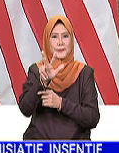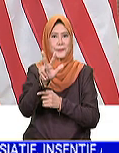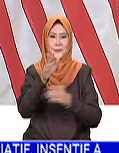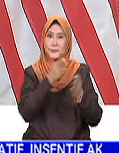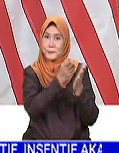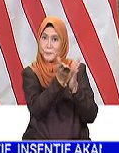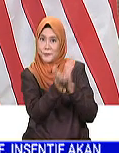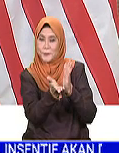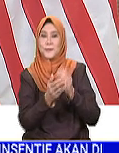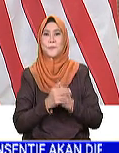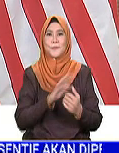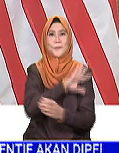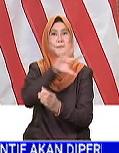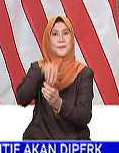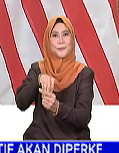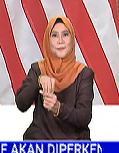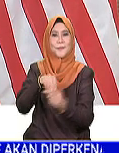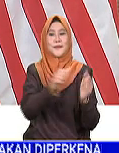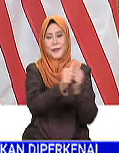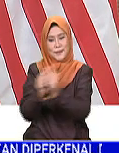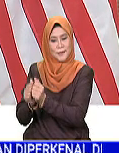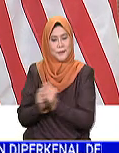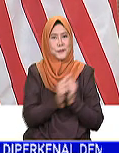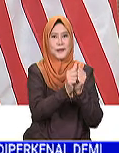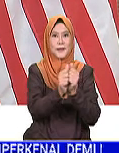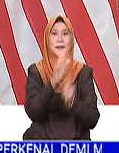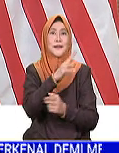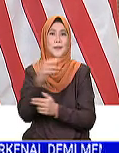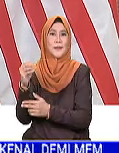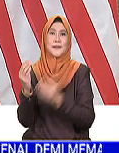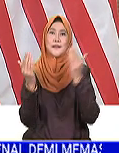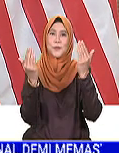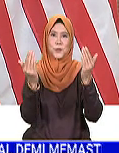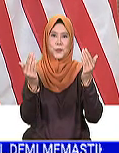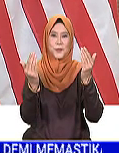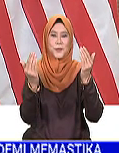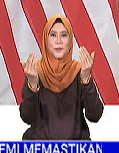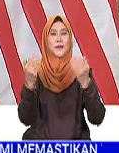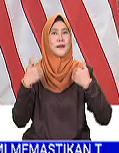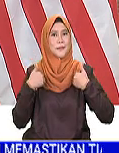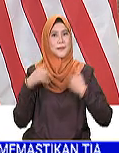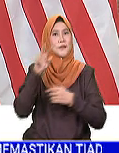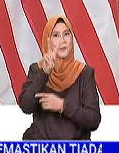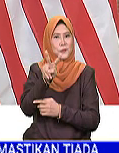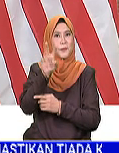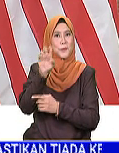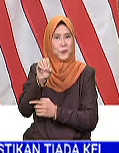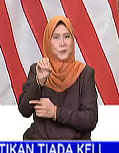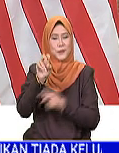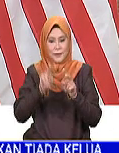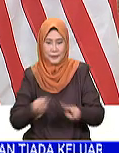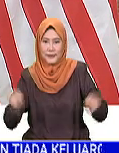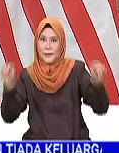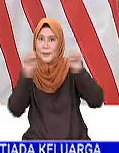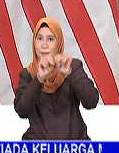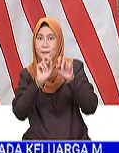iaitu keterangkuman, kebersamaan dan kesyukuran, di samping 20 nilai lain